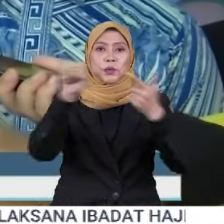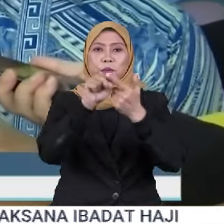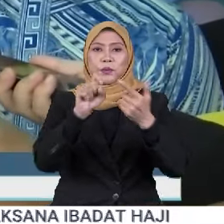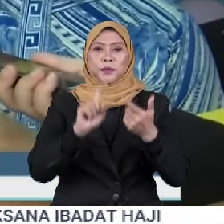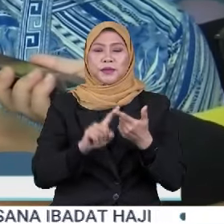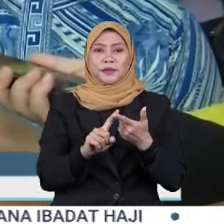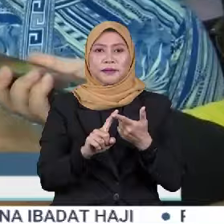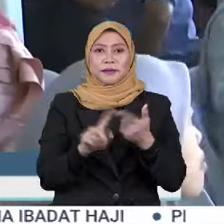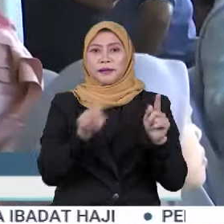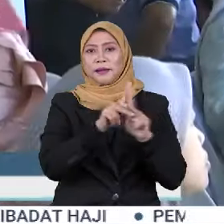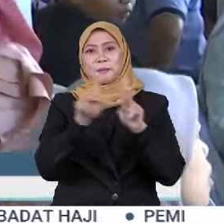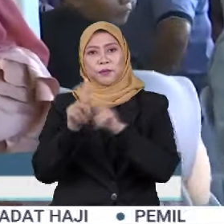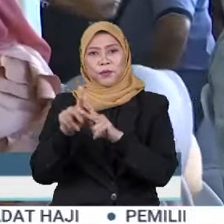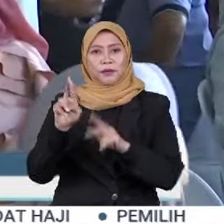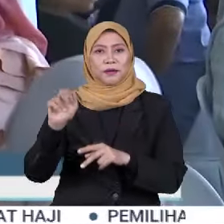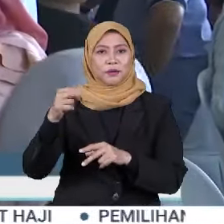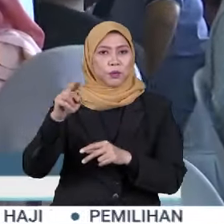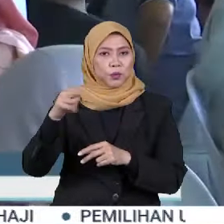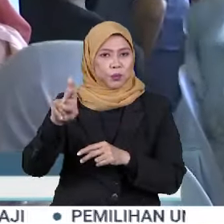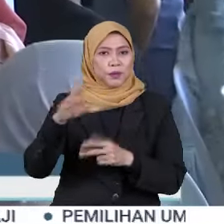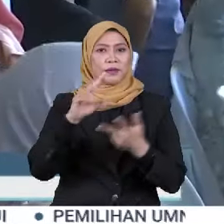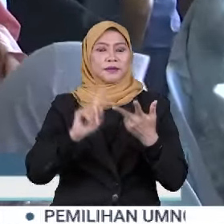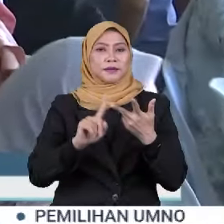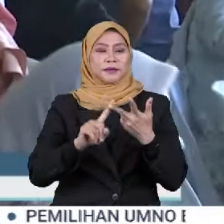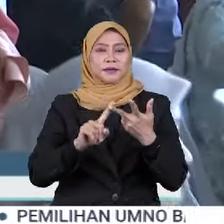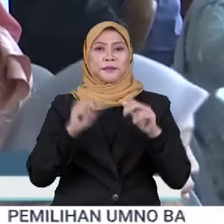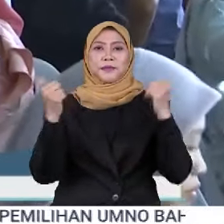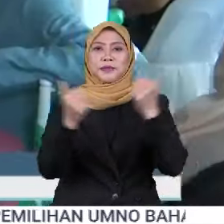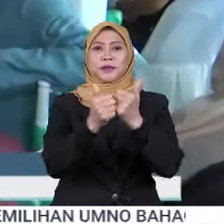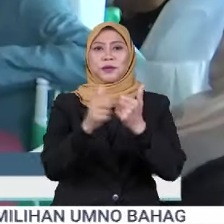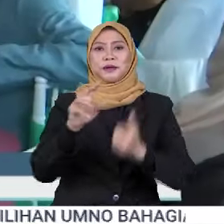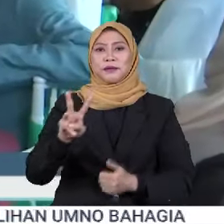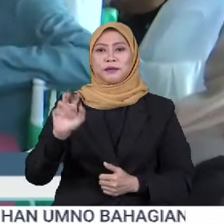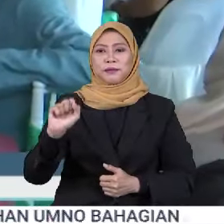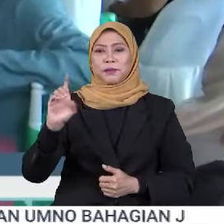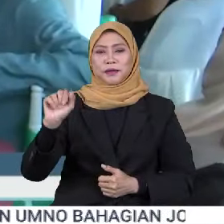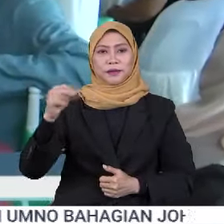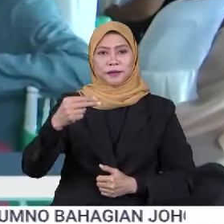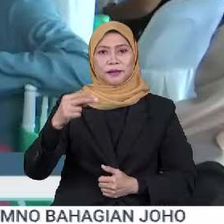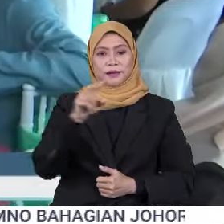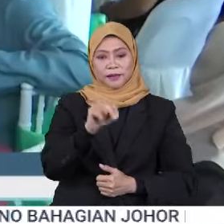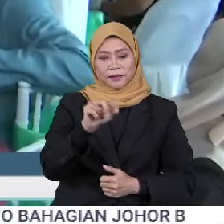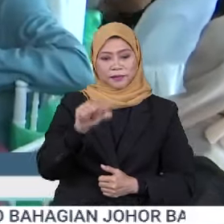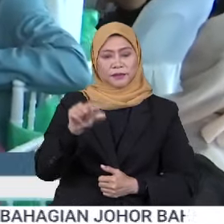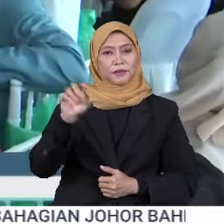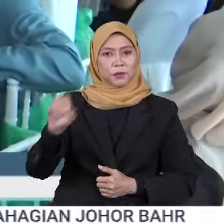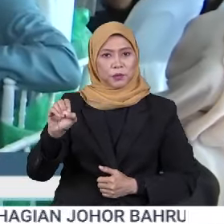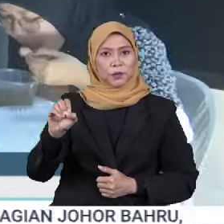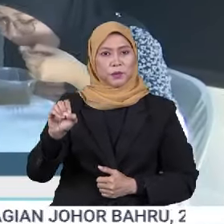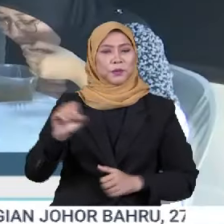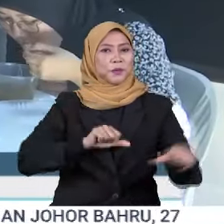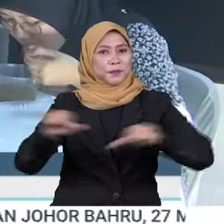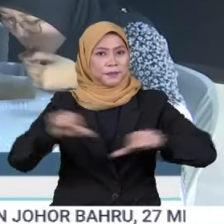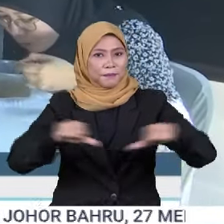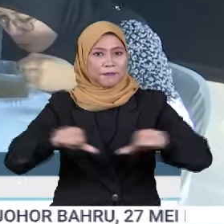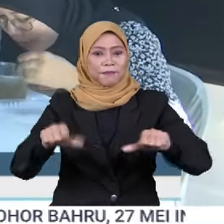Diniyah Kampung Rambung dan juga persatuan wadah sebuah persatuan Njo yang cukup aktif